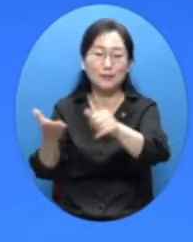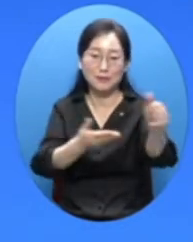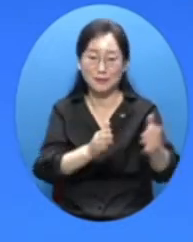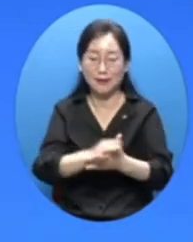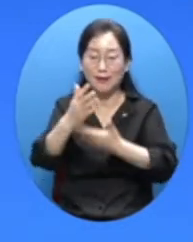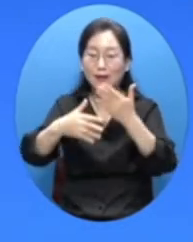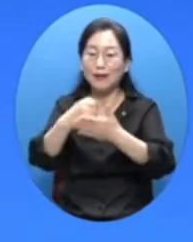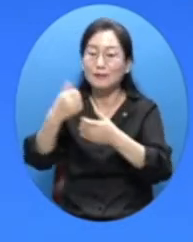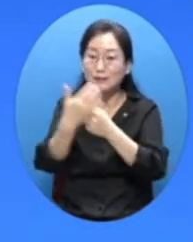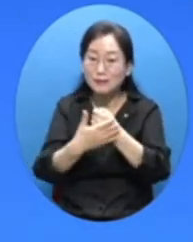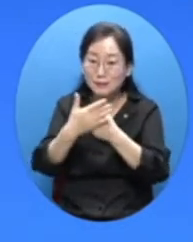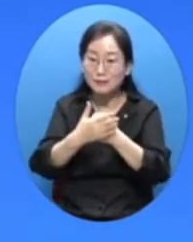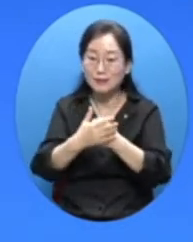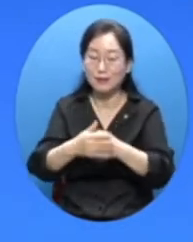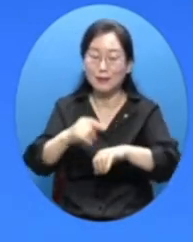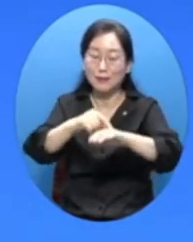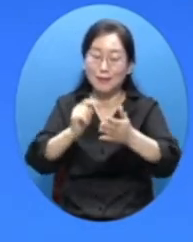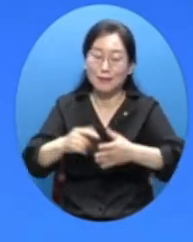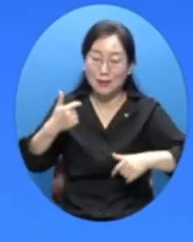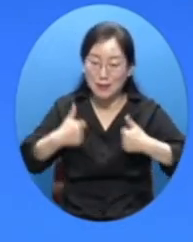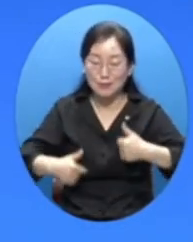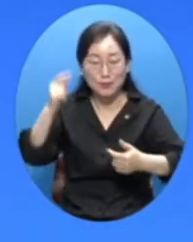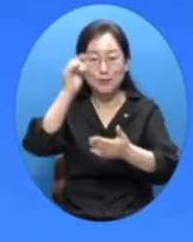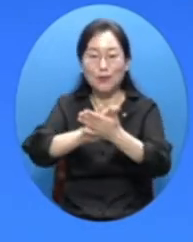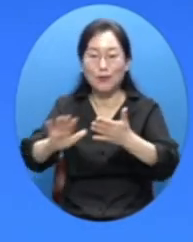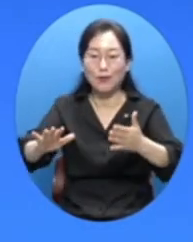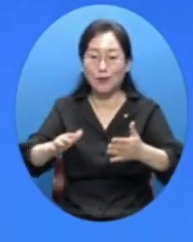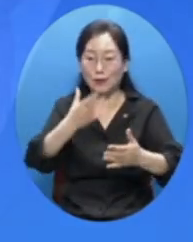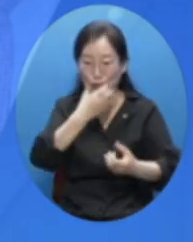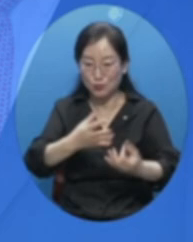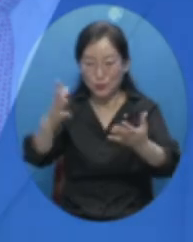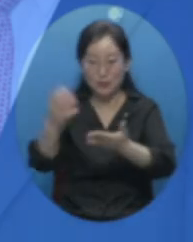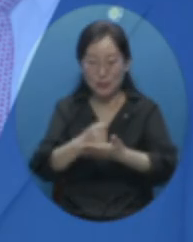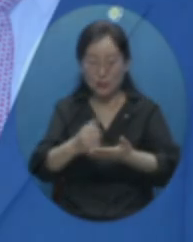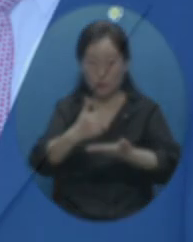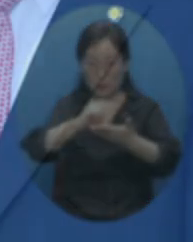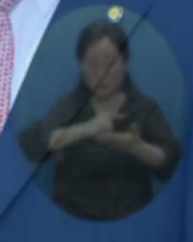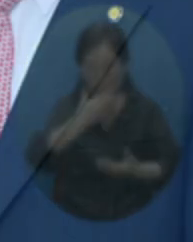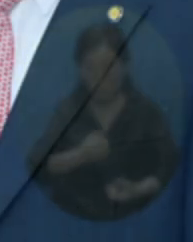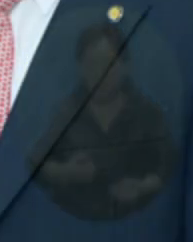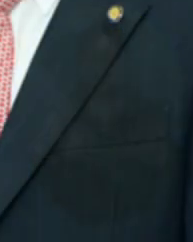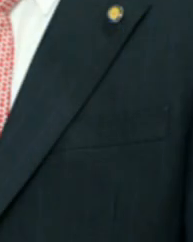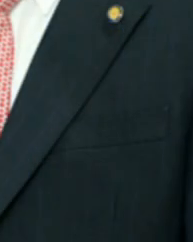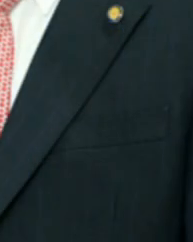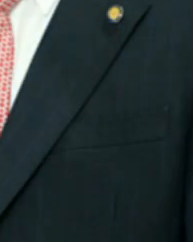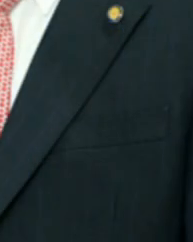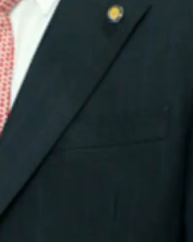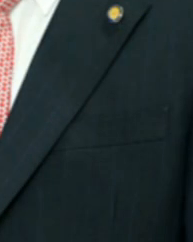하나님의 은혜 가운데 늘 마음이 기뻐 평안하고 주님의 축복이 넘쳐나시기를 주님으로 축원합니다.